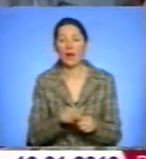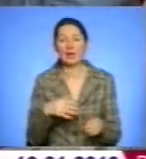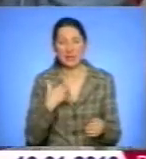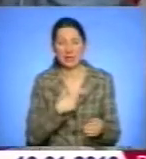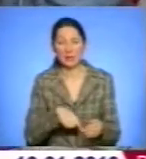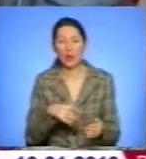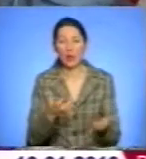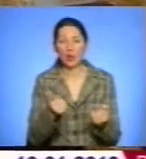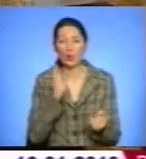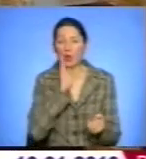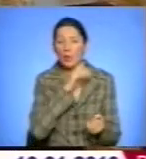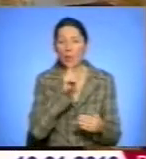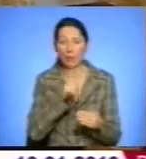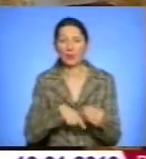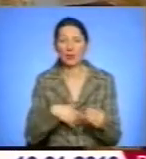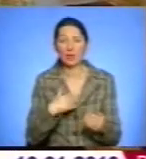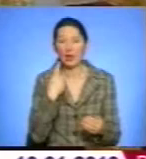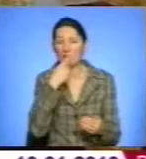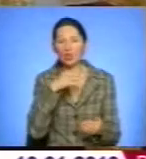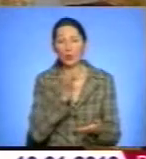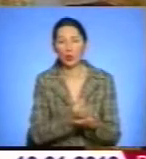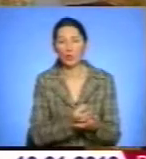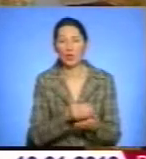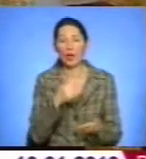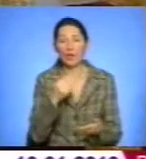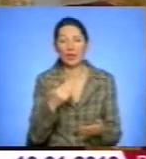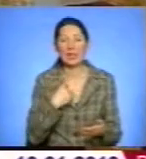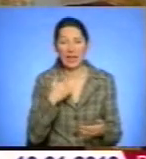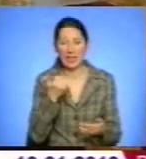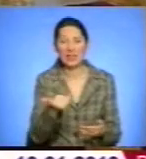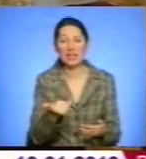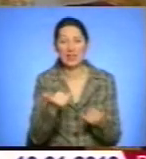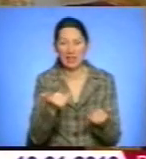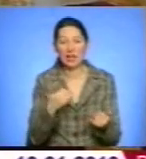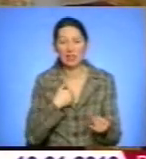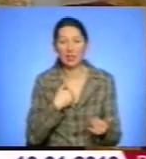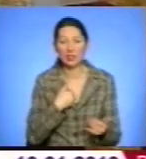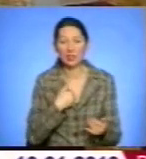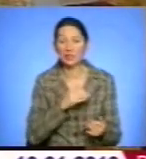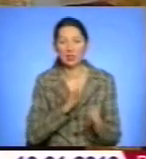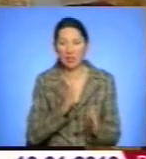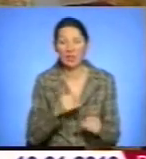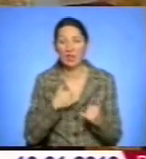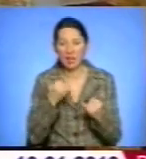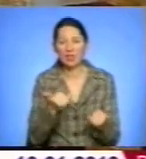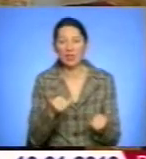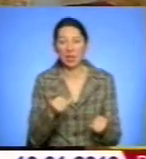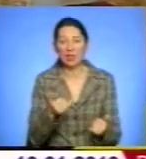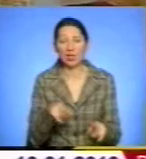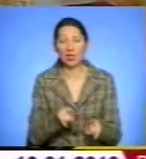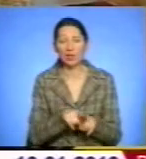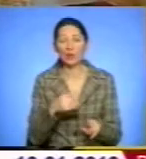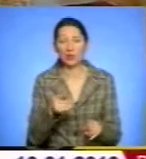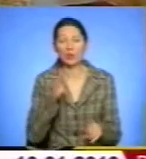на власному досвіді. Не тільки вони для мене, я для них, а також я вже почала бачити то, що і вони для